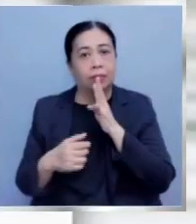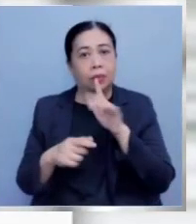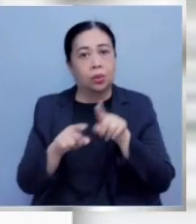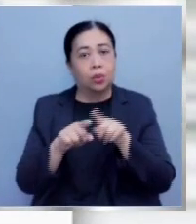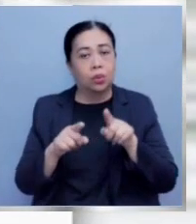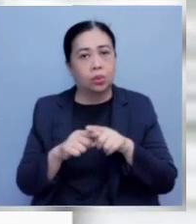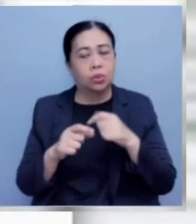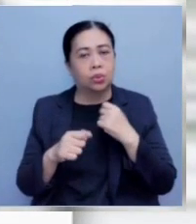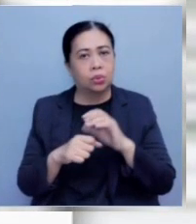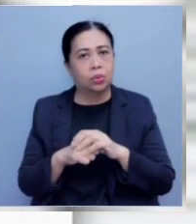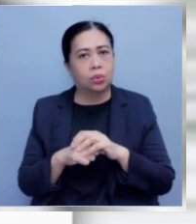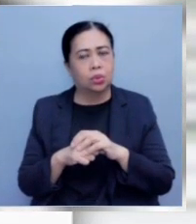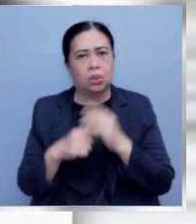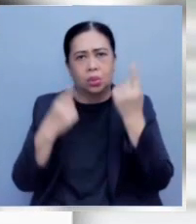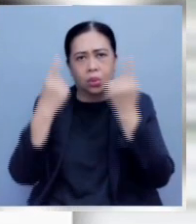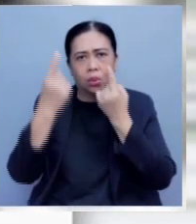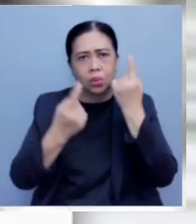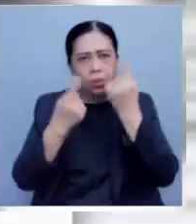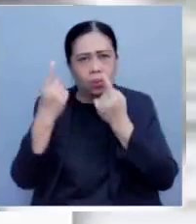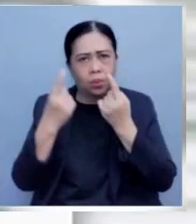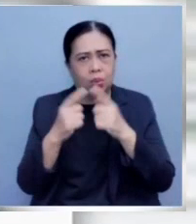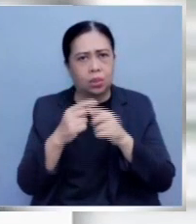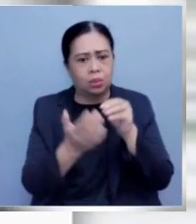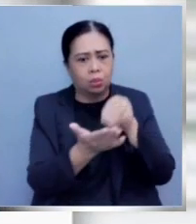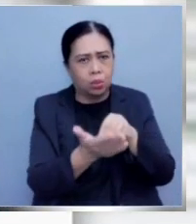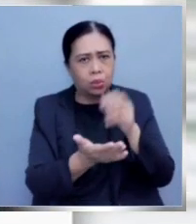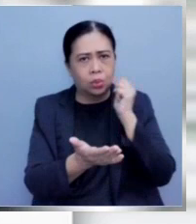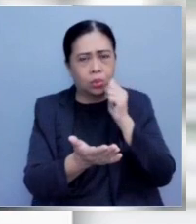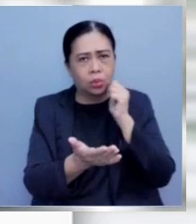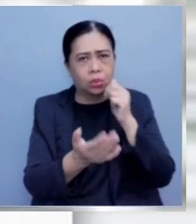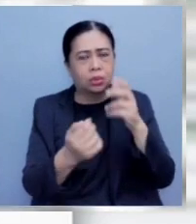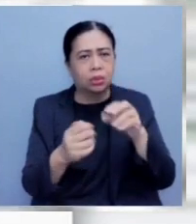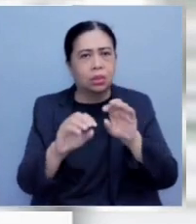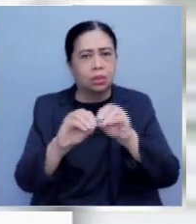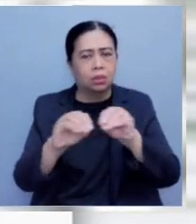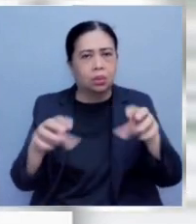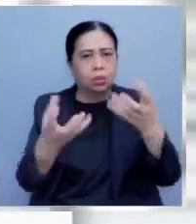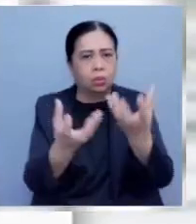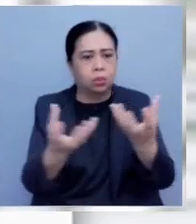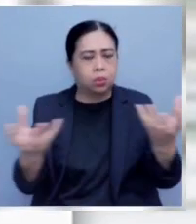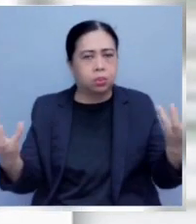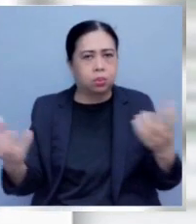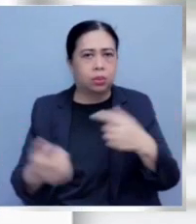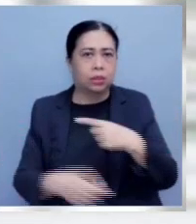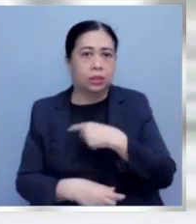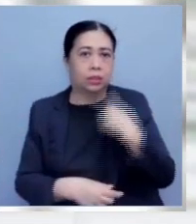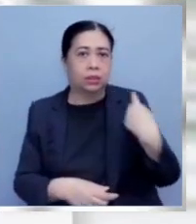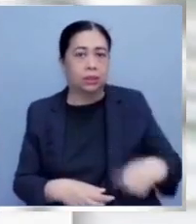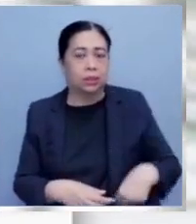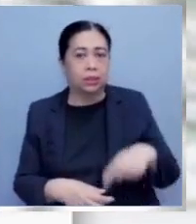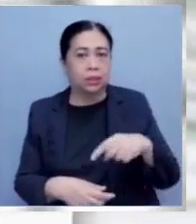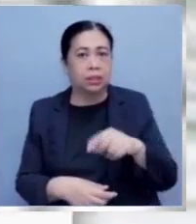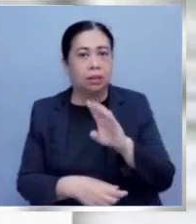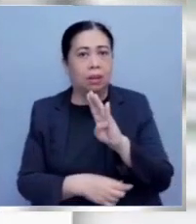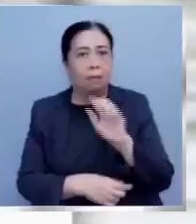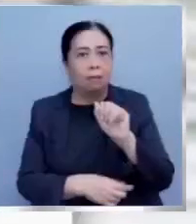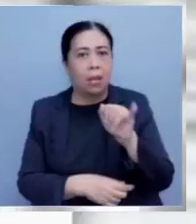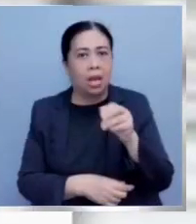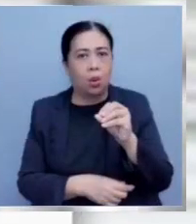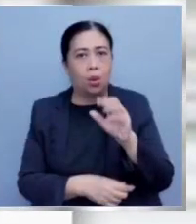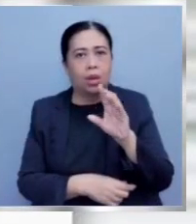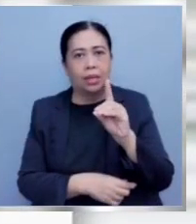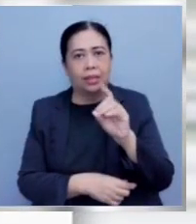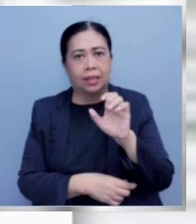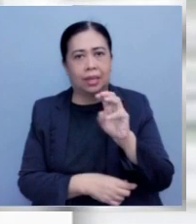na pagkabahala sa paglalagay ng floating barrier ng China Coast Guard sa bahagi ng Baho de Basinlok. Nakakahadlang daw